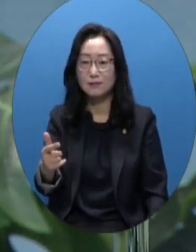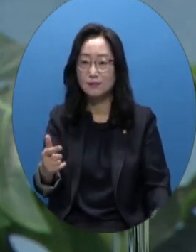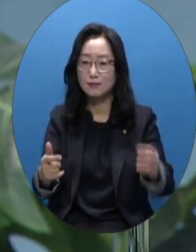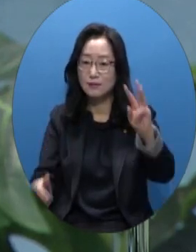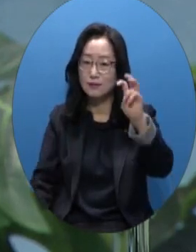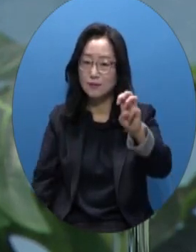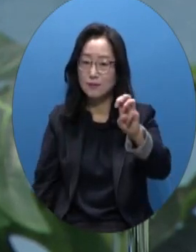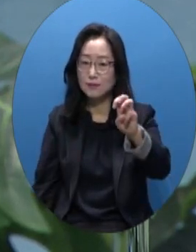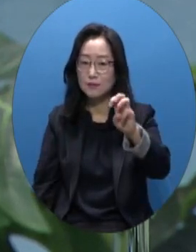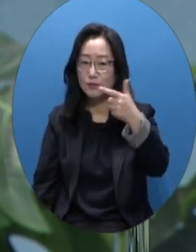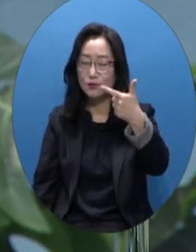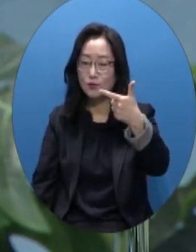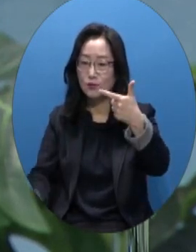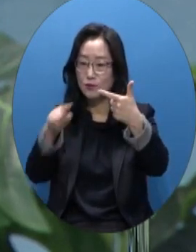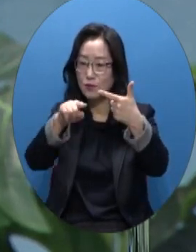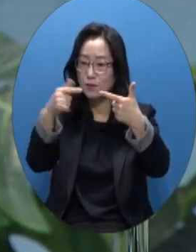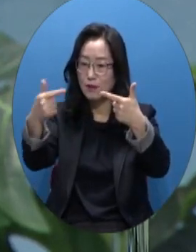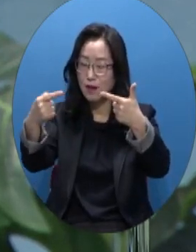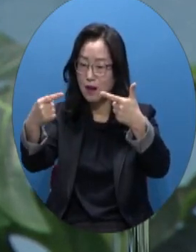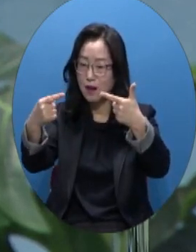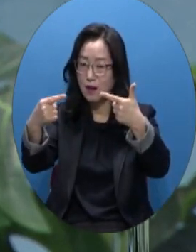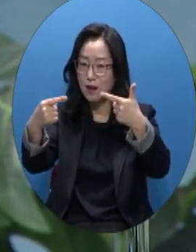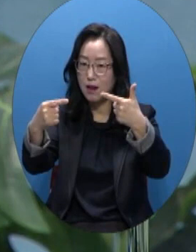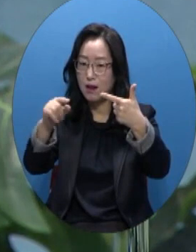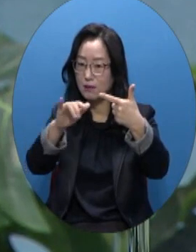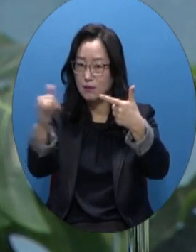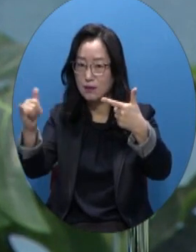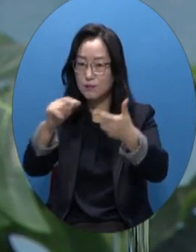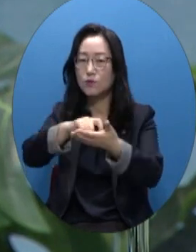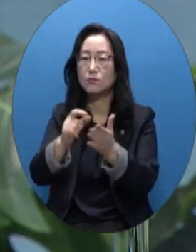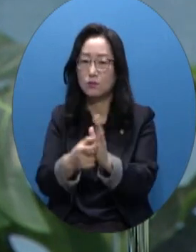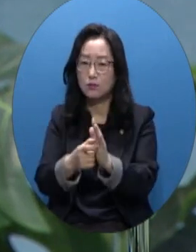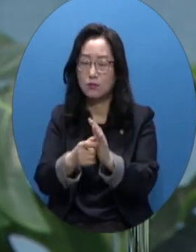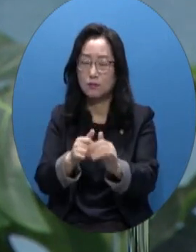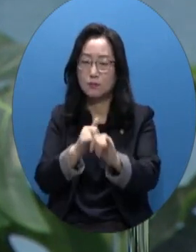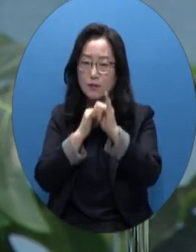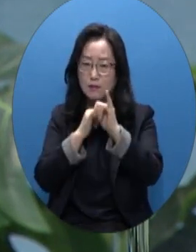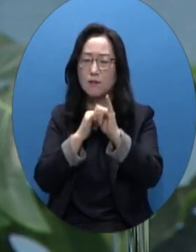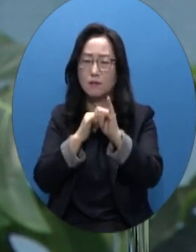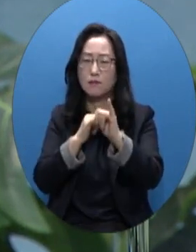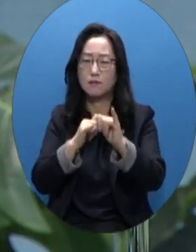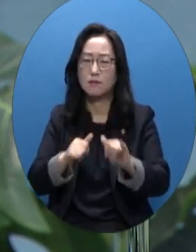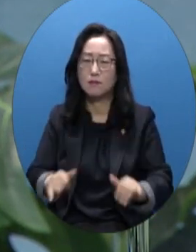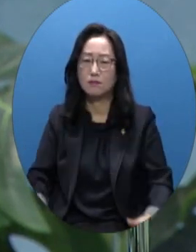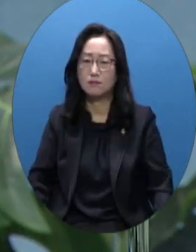36점 음 1명 정도가 자기 목숨을 포기하는 것입니다